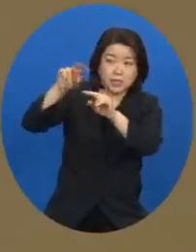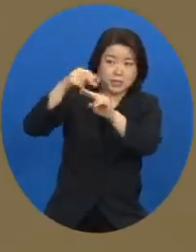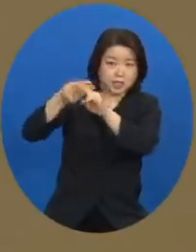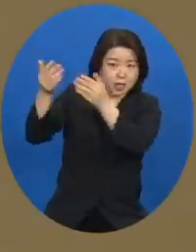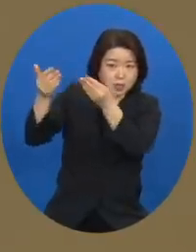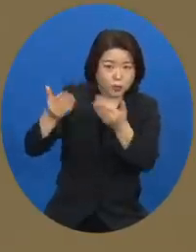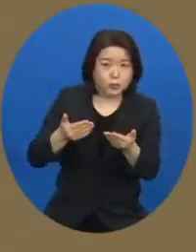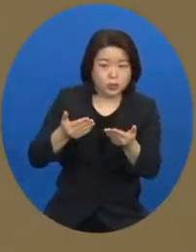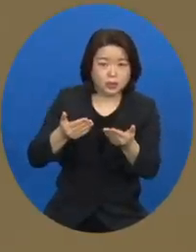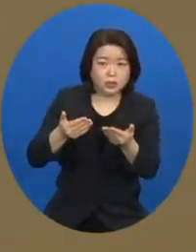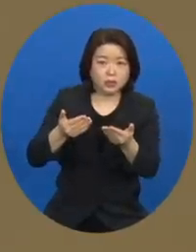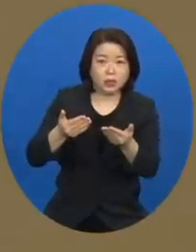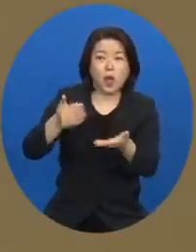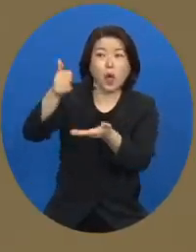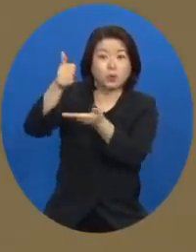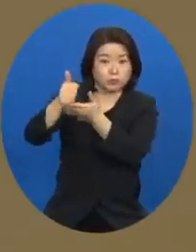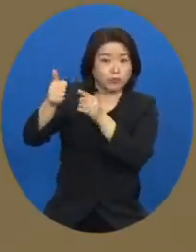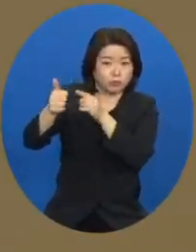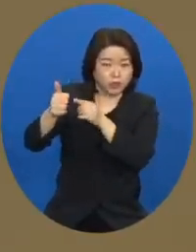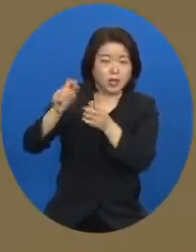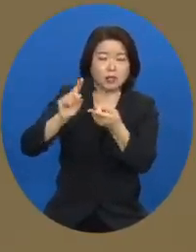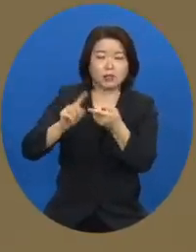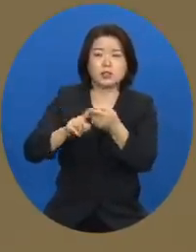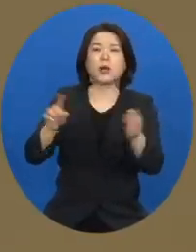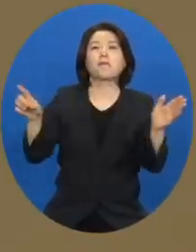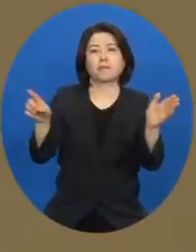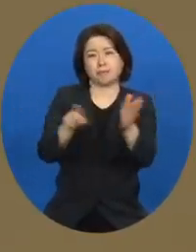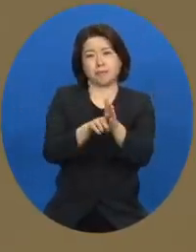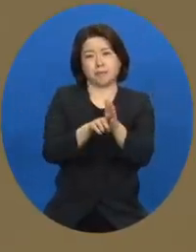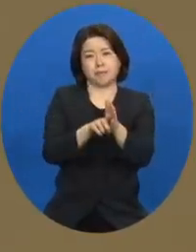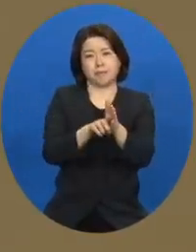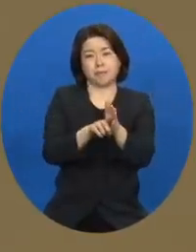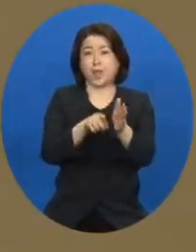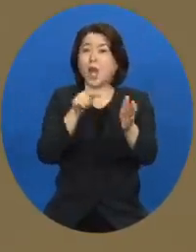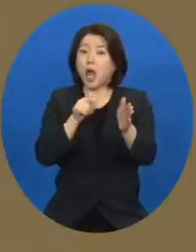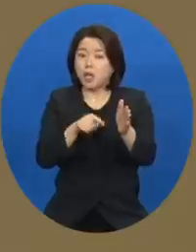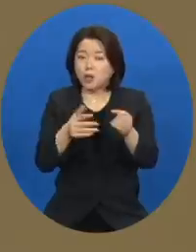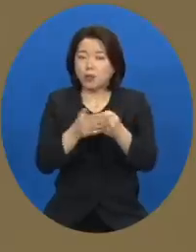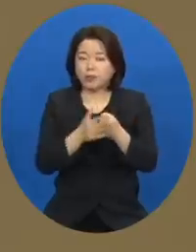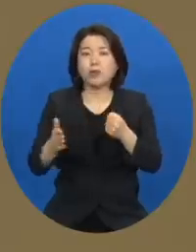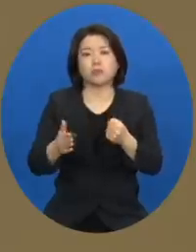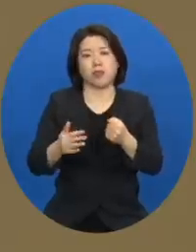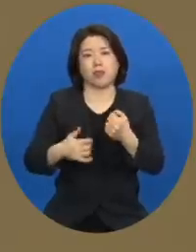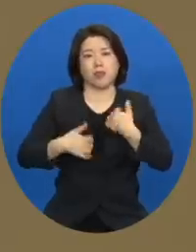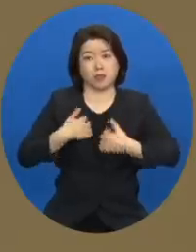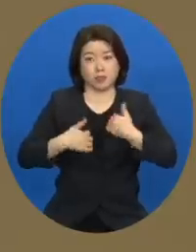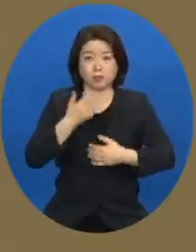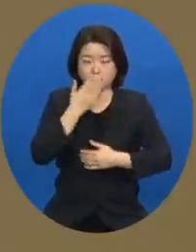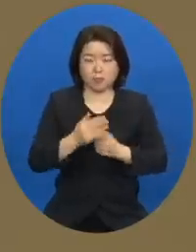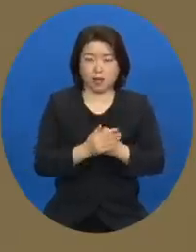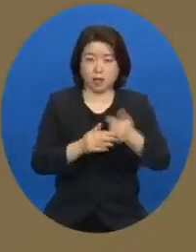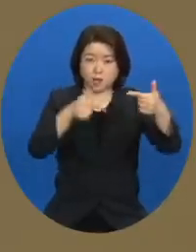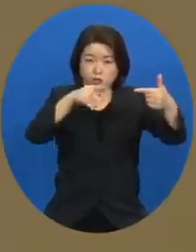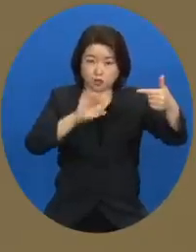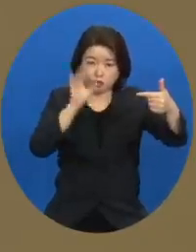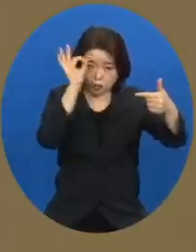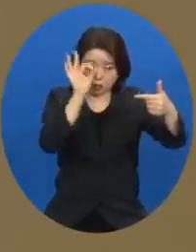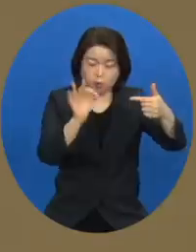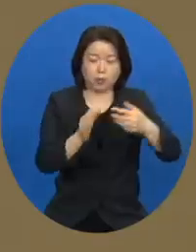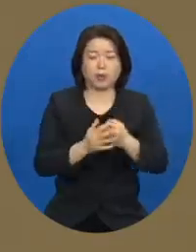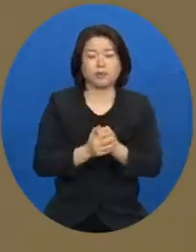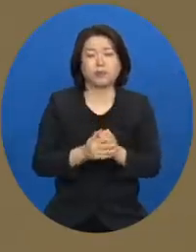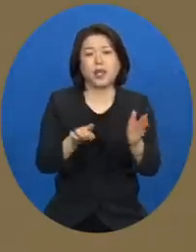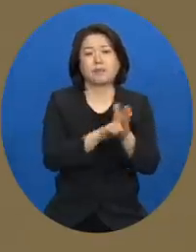주시는 이심을 믿었던 것, 그것 때문이라는 겁니다. 6절 말씀에 믿음이